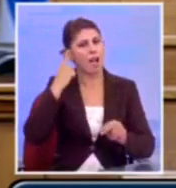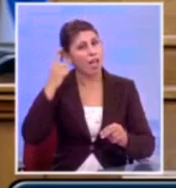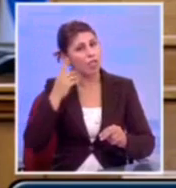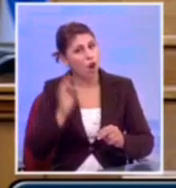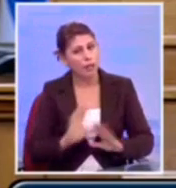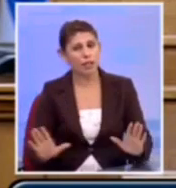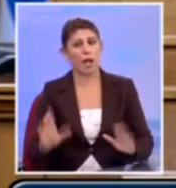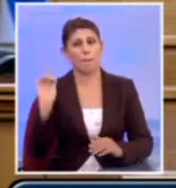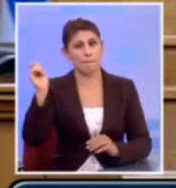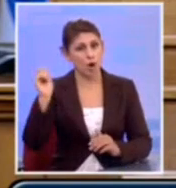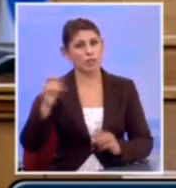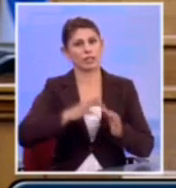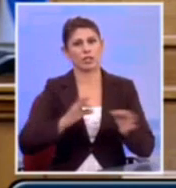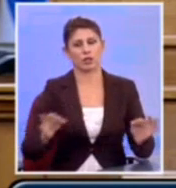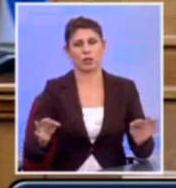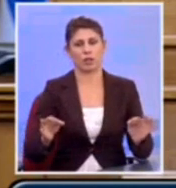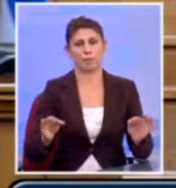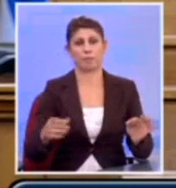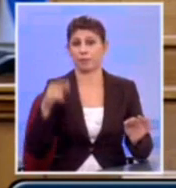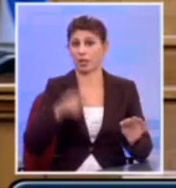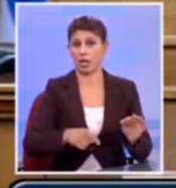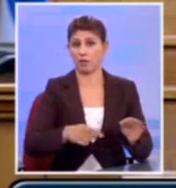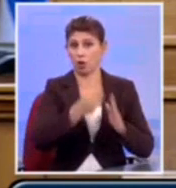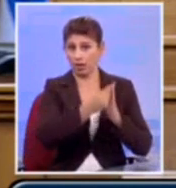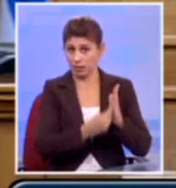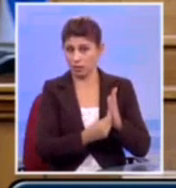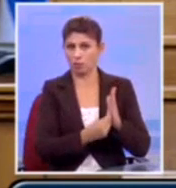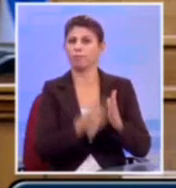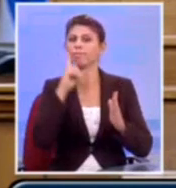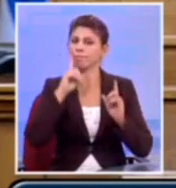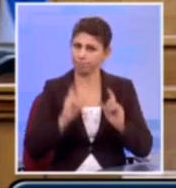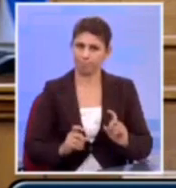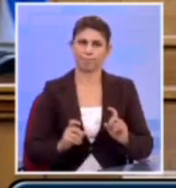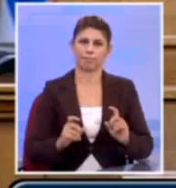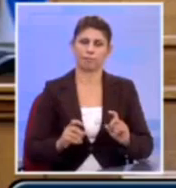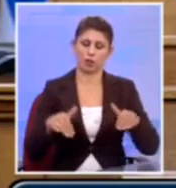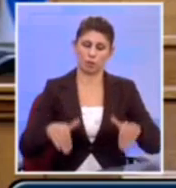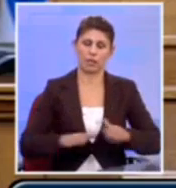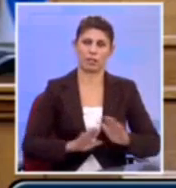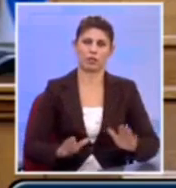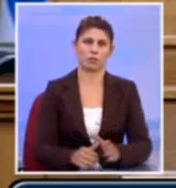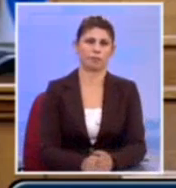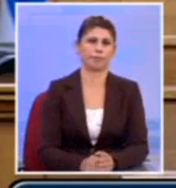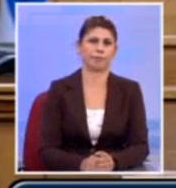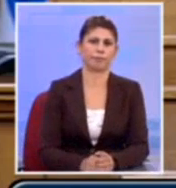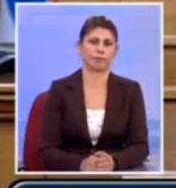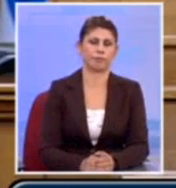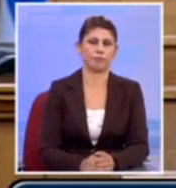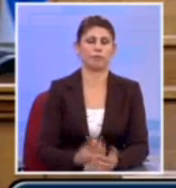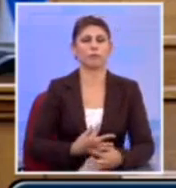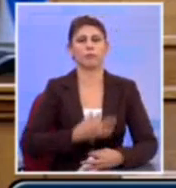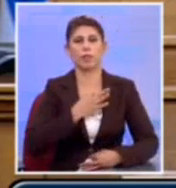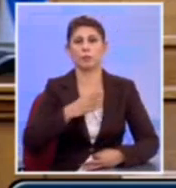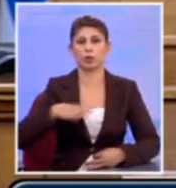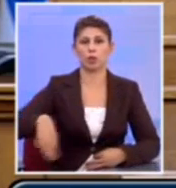ιδεολογικά, πολιτικά και ιστορικά. Και αυτό το αξίωμα οφείλουμε να το υπηρετήσουμε. Η αξιοπρέπεια του λαού